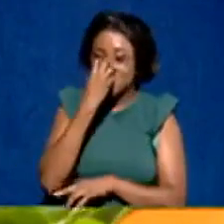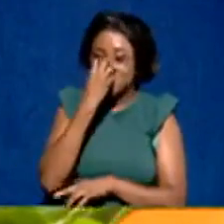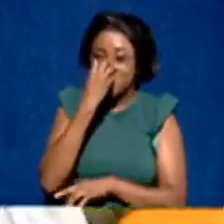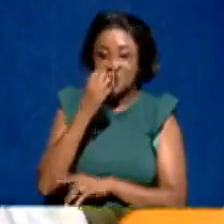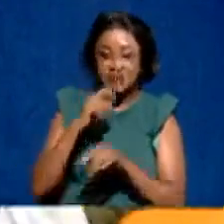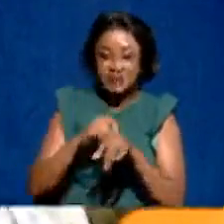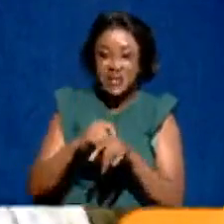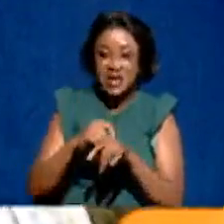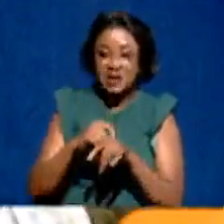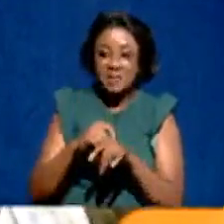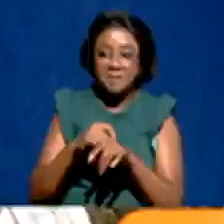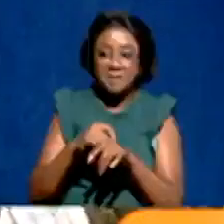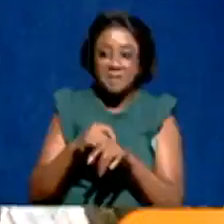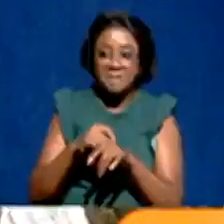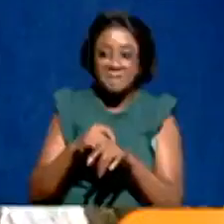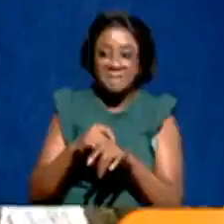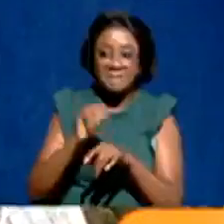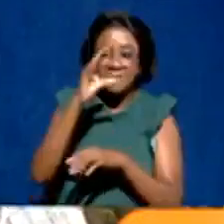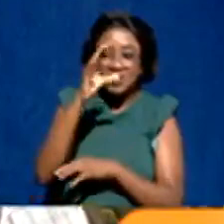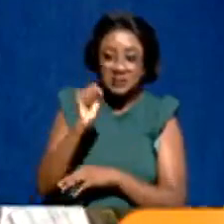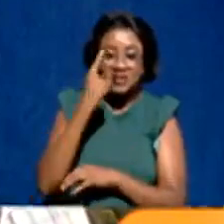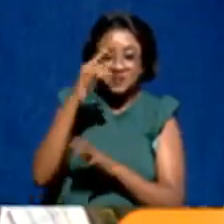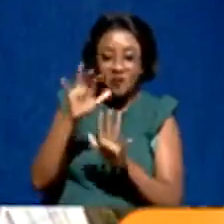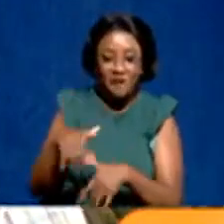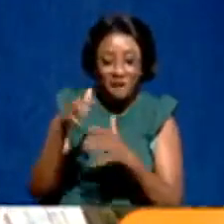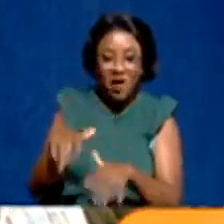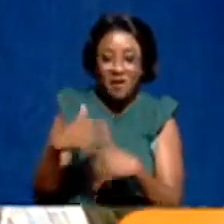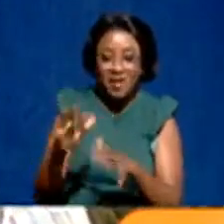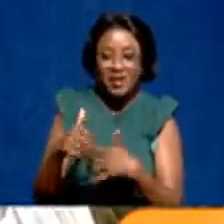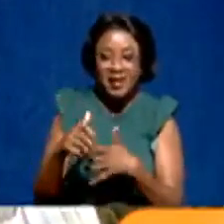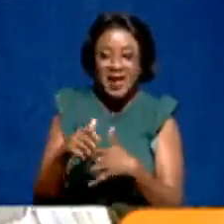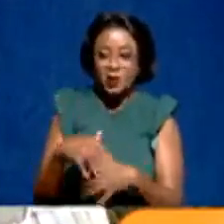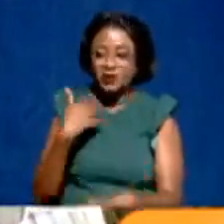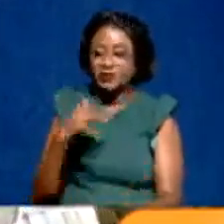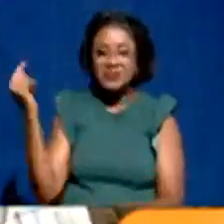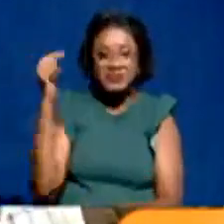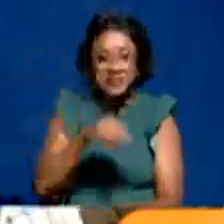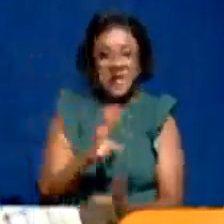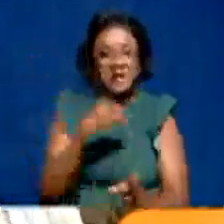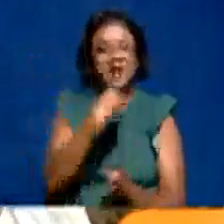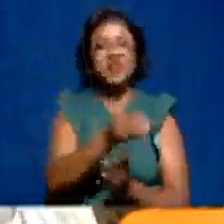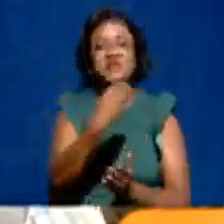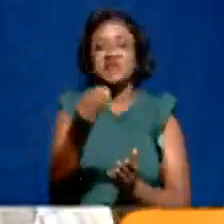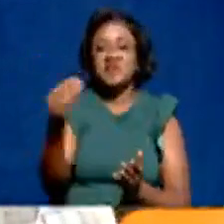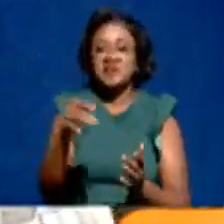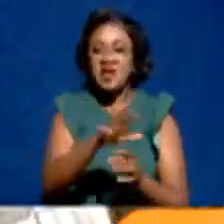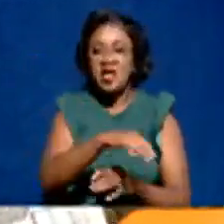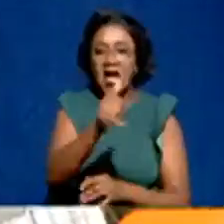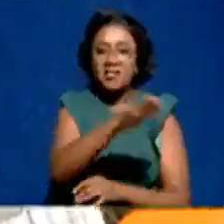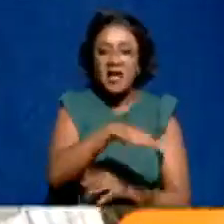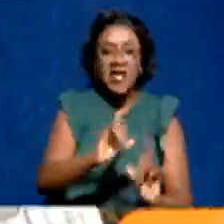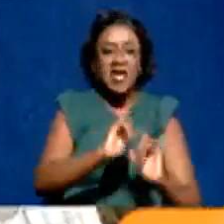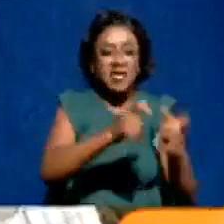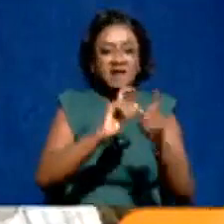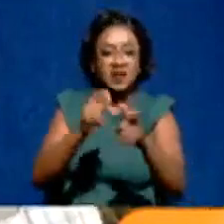Ruto alipokuwa waziri wa ukulima. Waziri wa agriculture alikuja akapeana hapa mahali kunaitwa Shauri Moyo zawadi